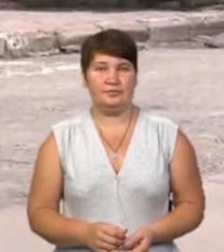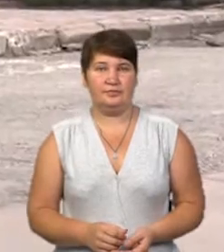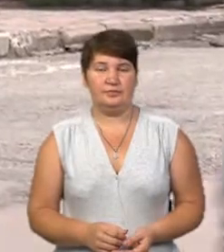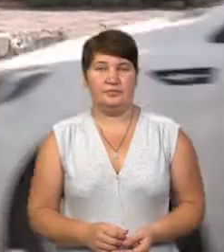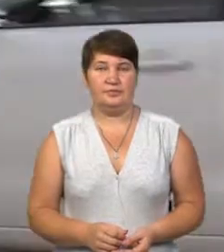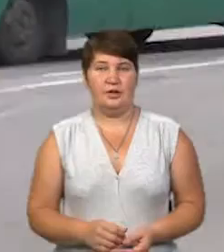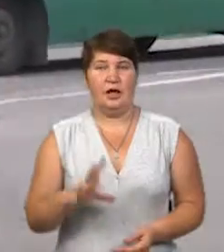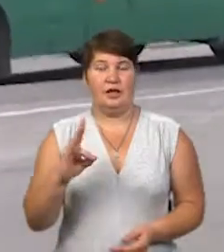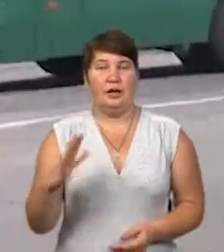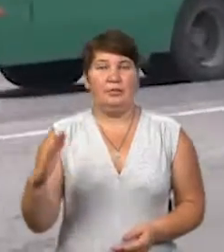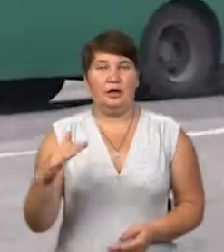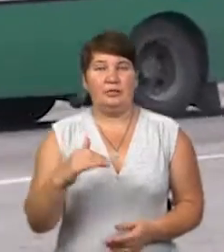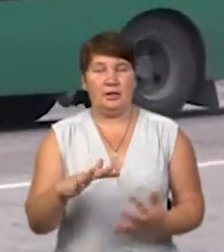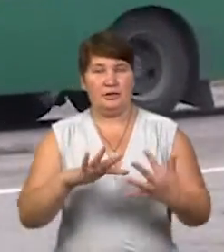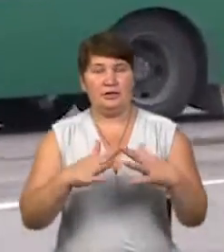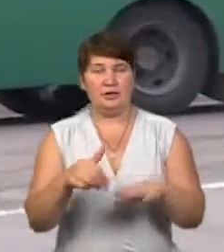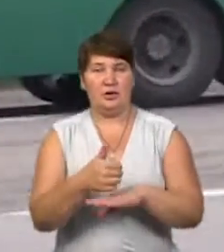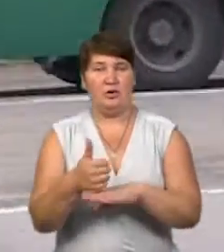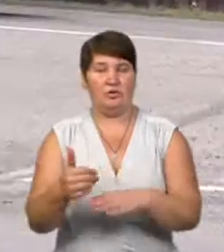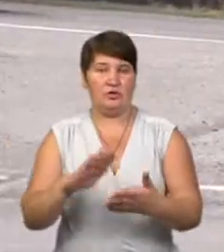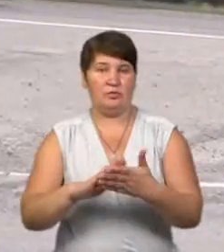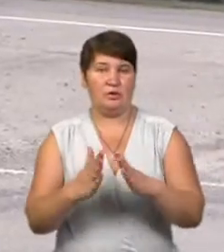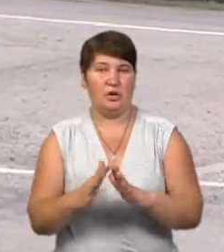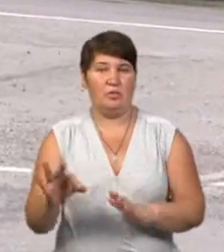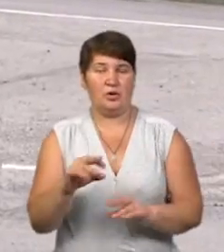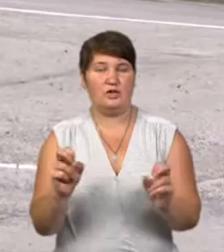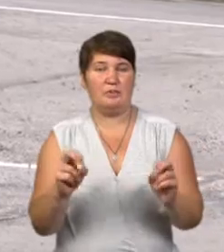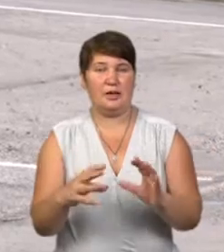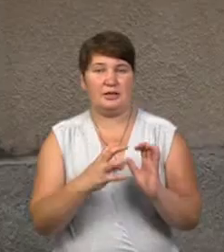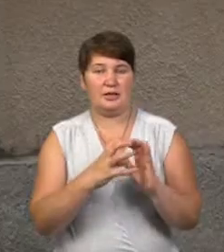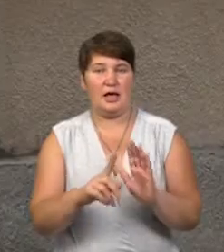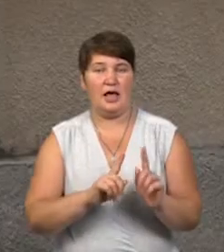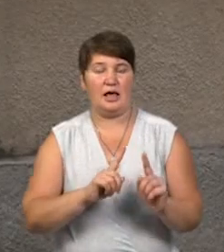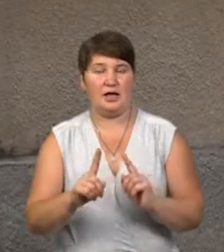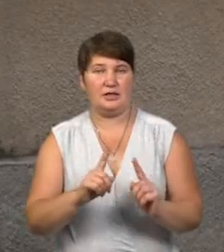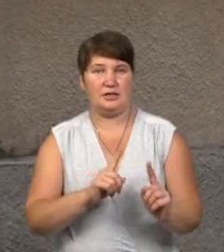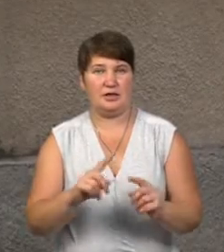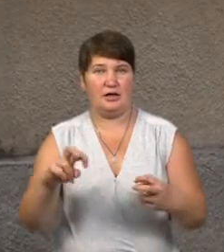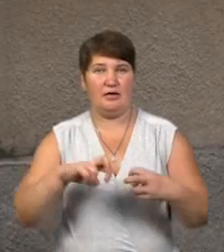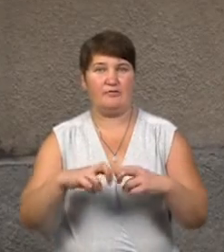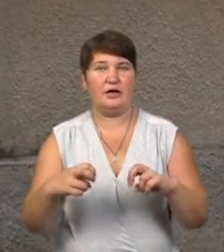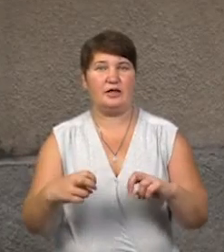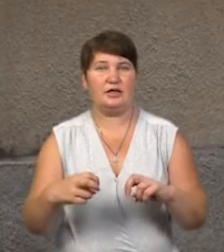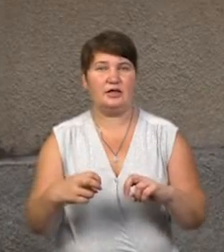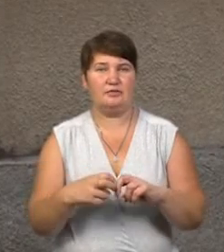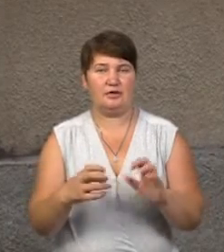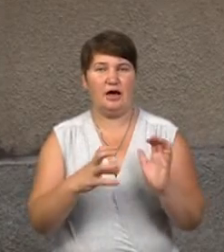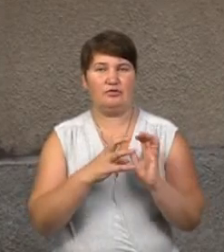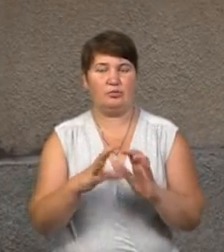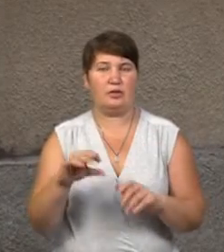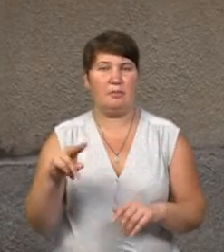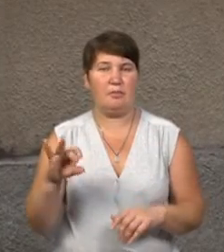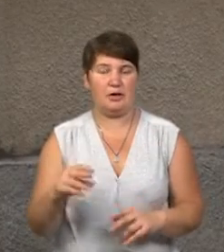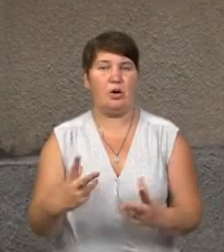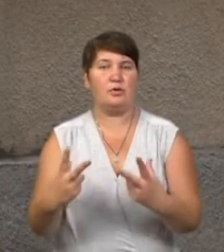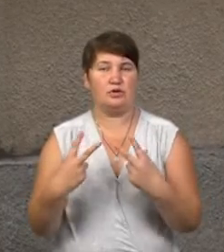На Прикарпатті сільські голови домовляються про спецрейси. Франківський автобусний парк обіцяє, що може дати рейс, але